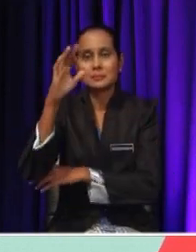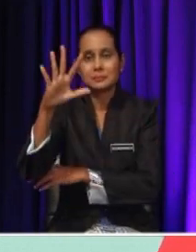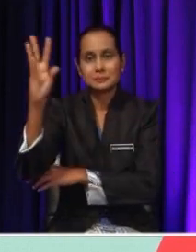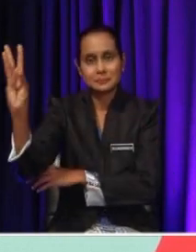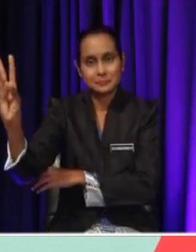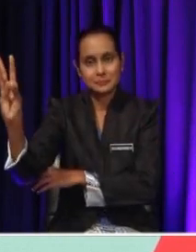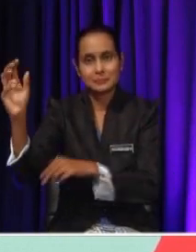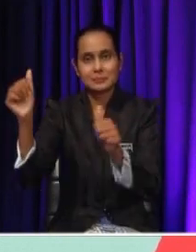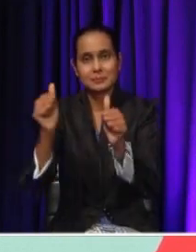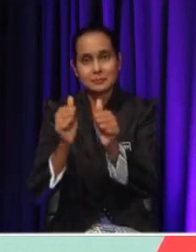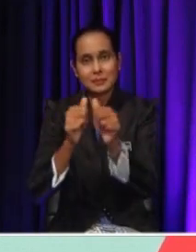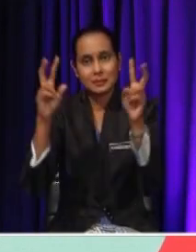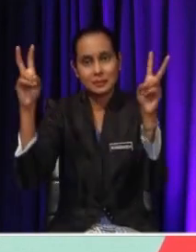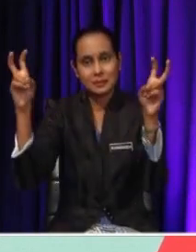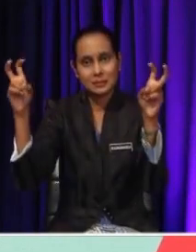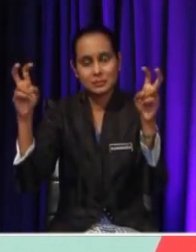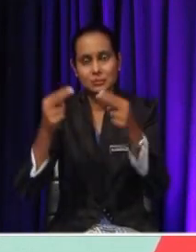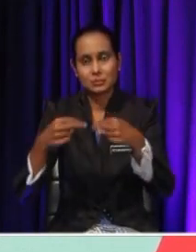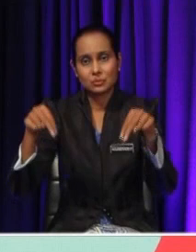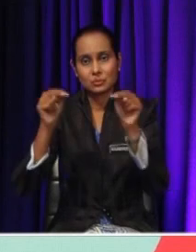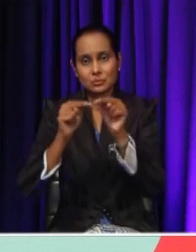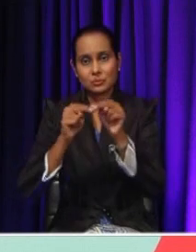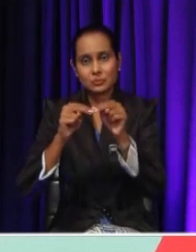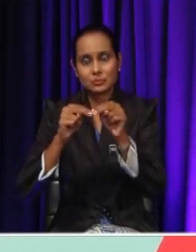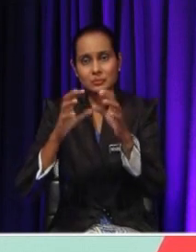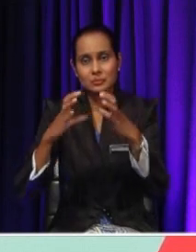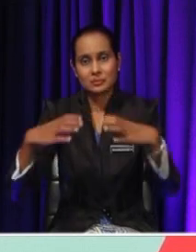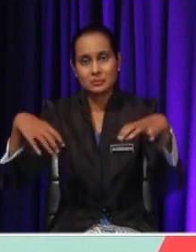dengan tulisannya yang berbentuk novel cerpen